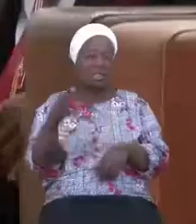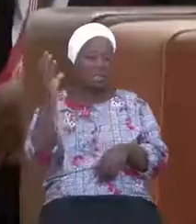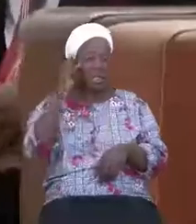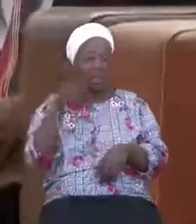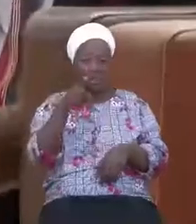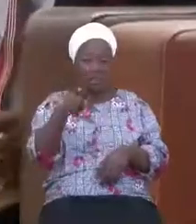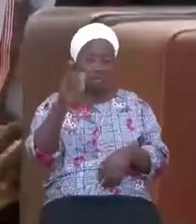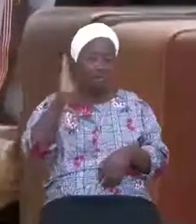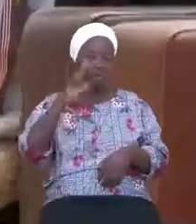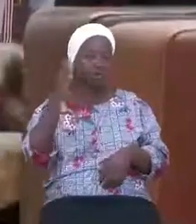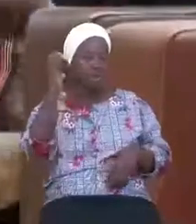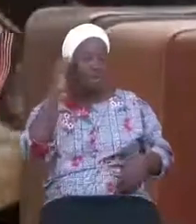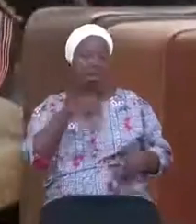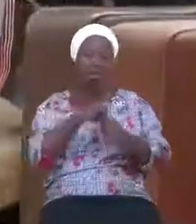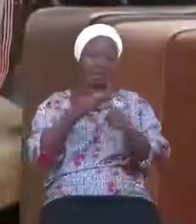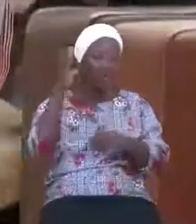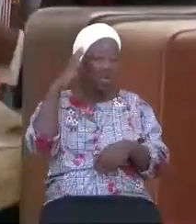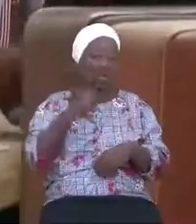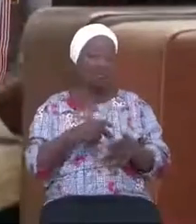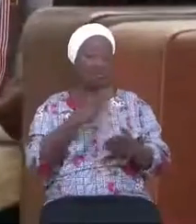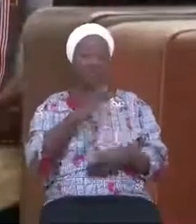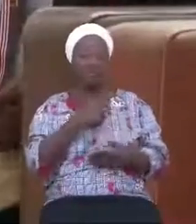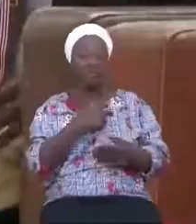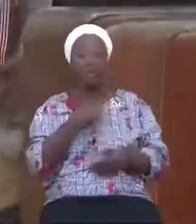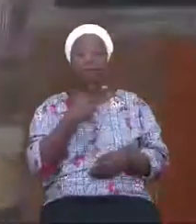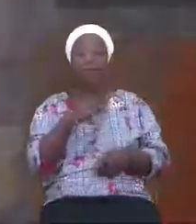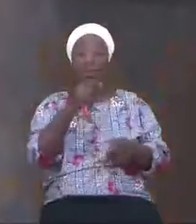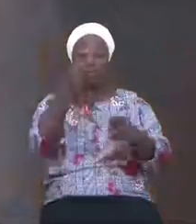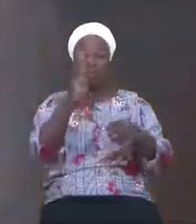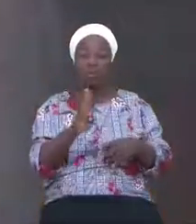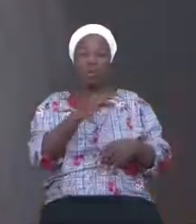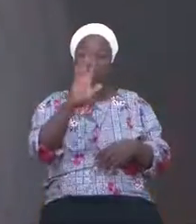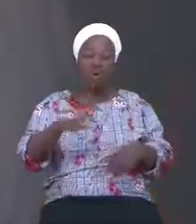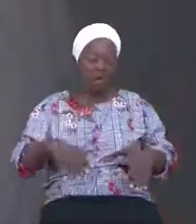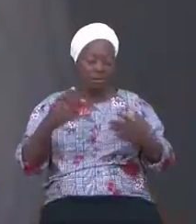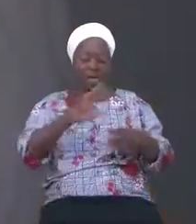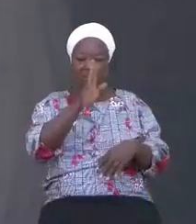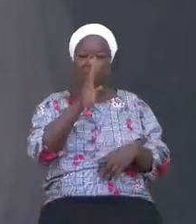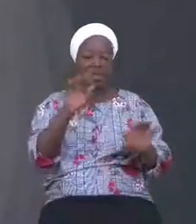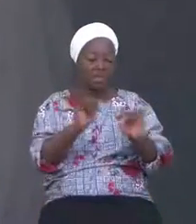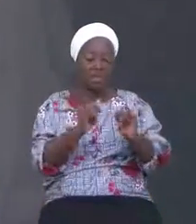entendras. Et quand tu entendras la voix de Dieu, ta vie ne sera plus jamais la même.